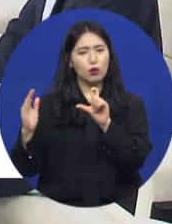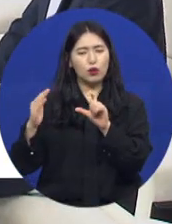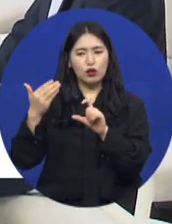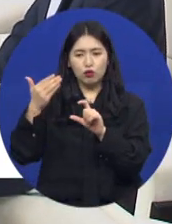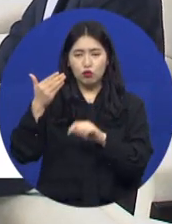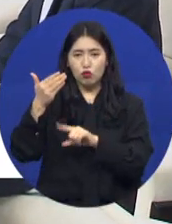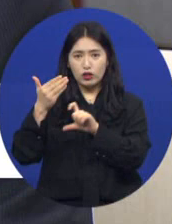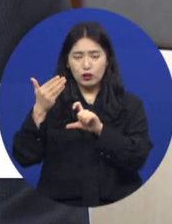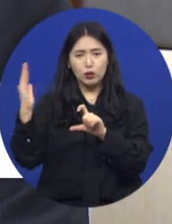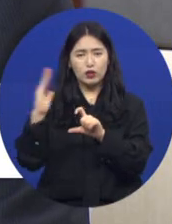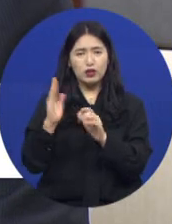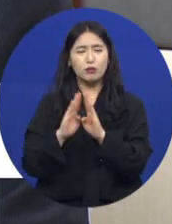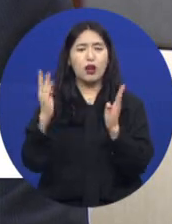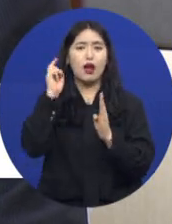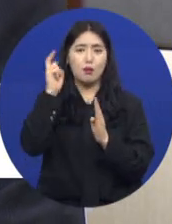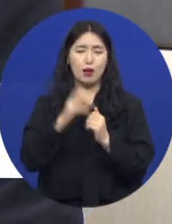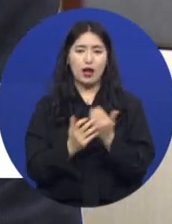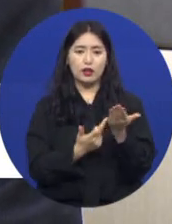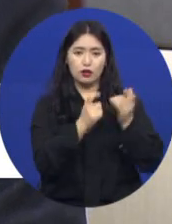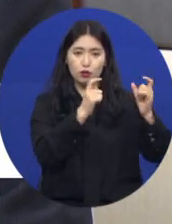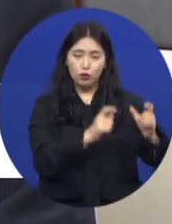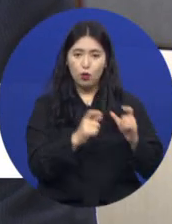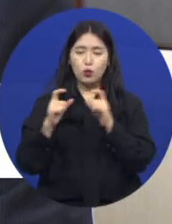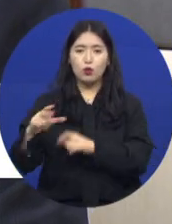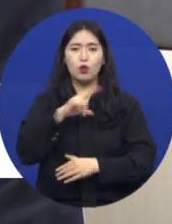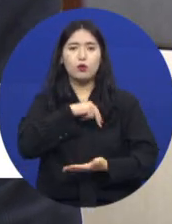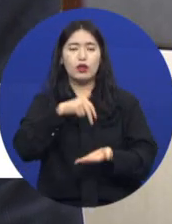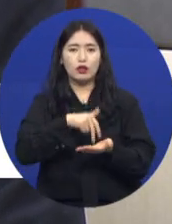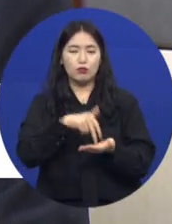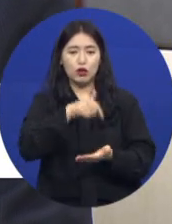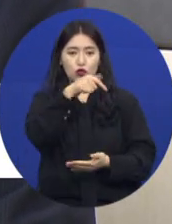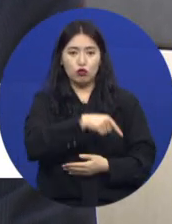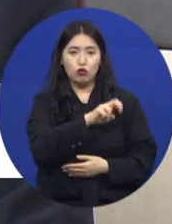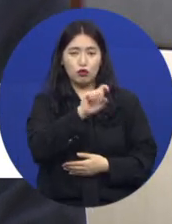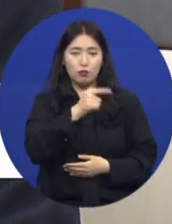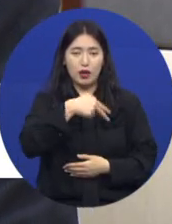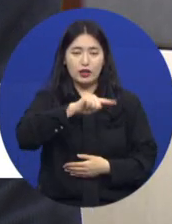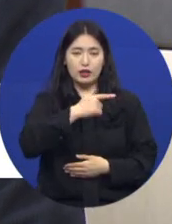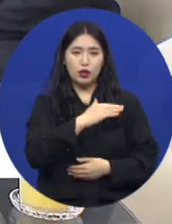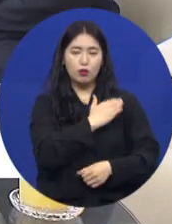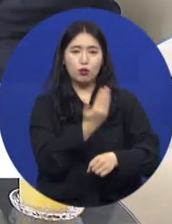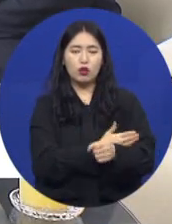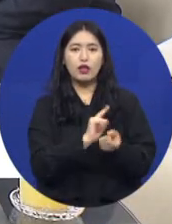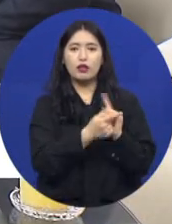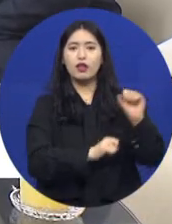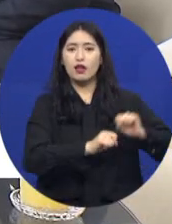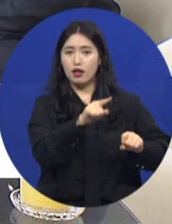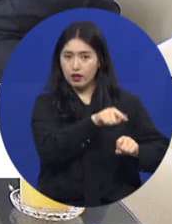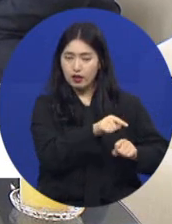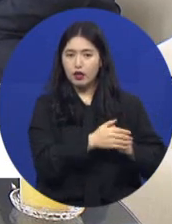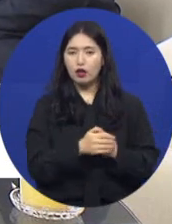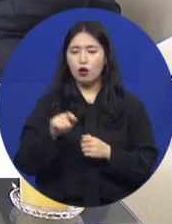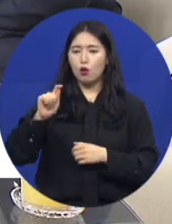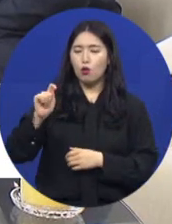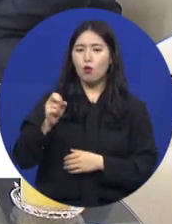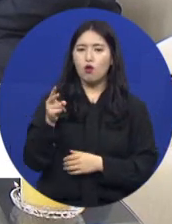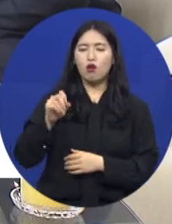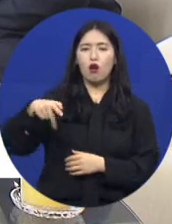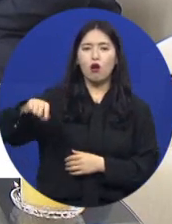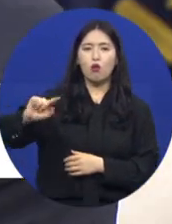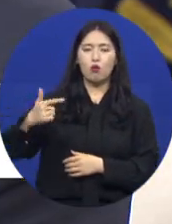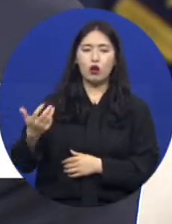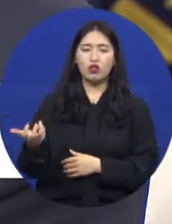보입니다. 제주도와 제주도의회는 구만섭 지사 권한대행이 공석인 정무부지사에 고영권